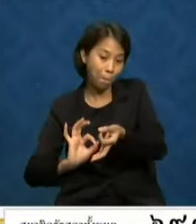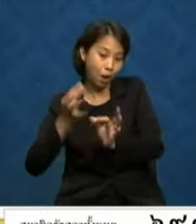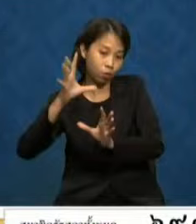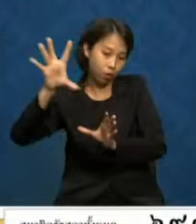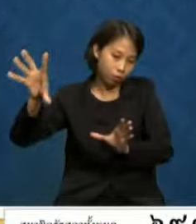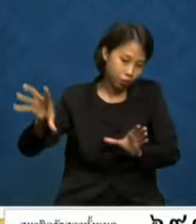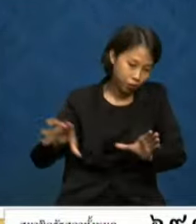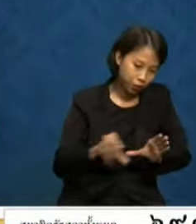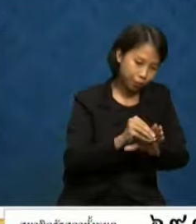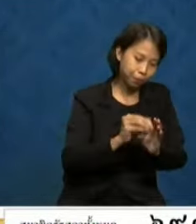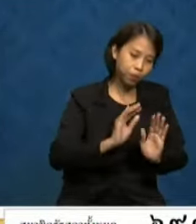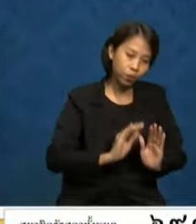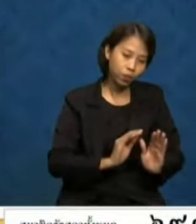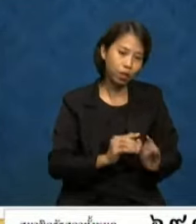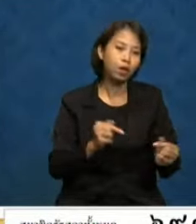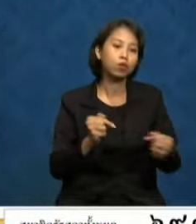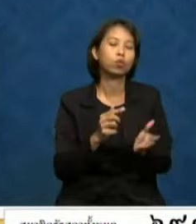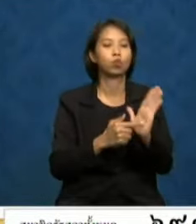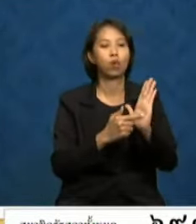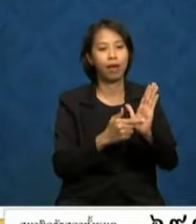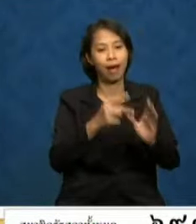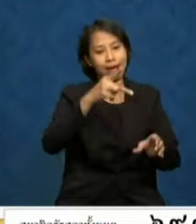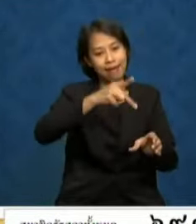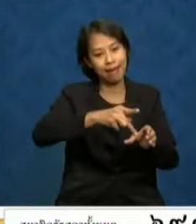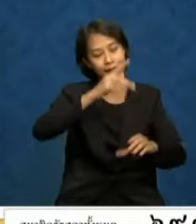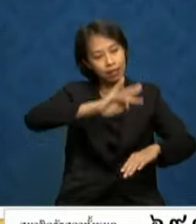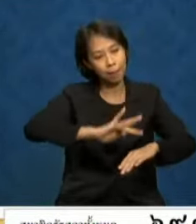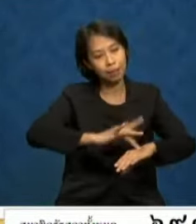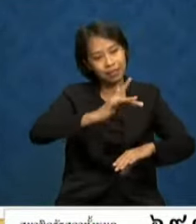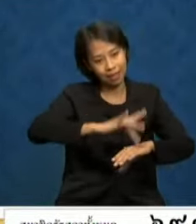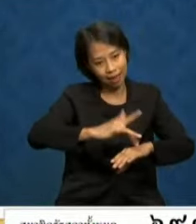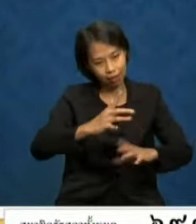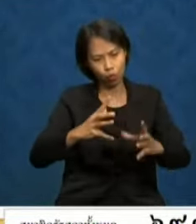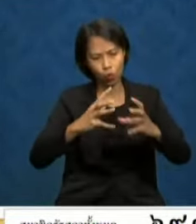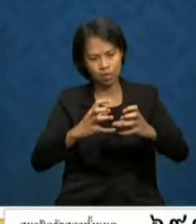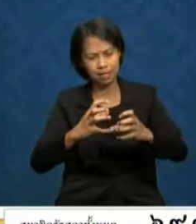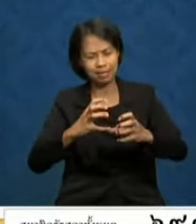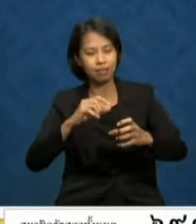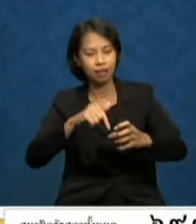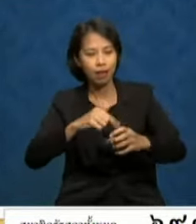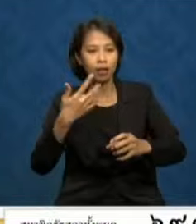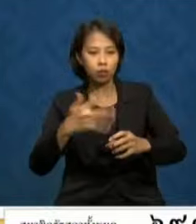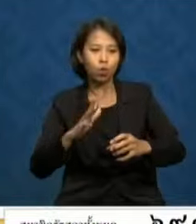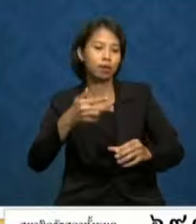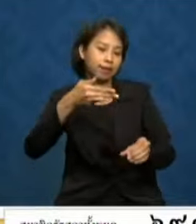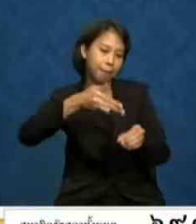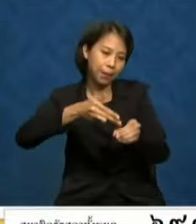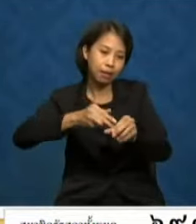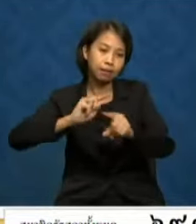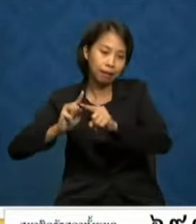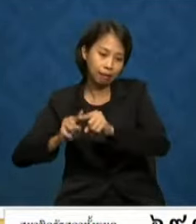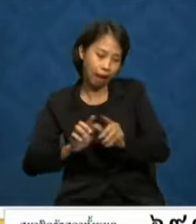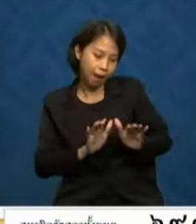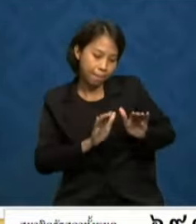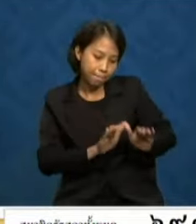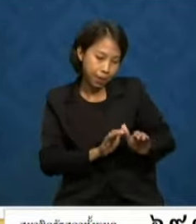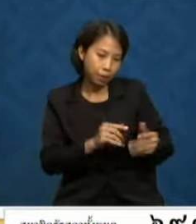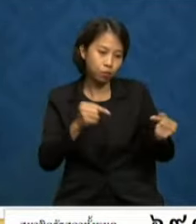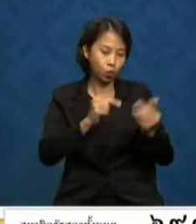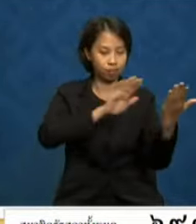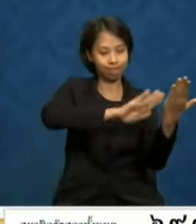พวกพลังงานฟอสซิลเช่นแก๊สธรรมชาติถ่านหินหรือน้ำมันเนี่ยให้กักเก็บไว้ในอ่าวไทยของเรา